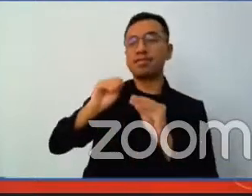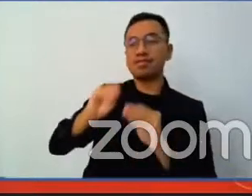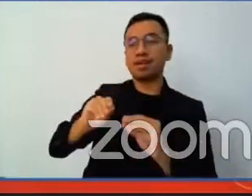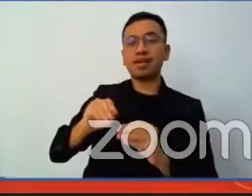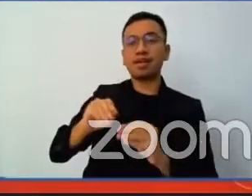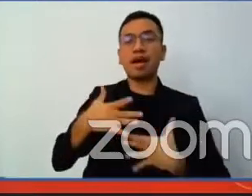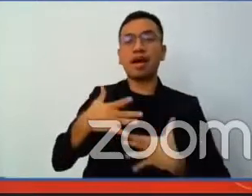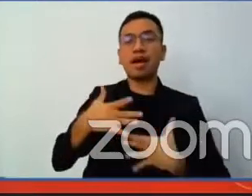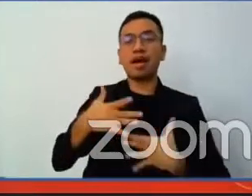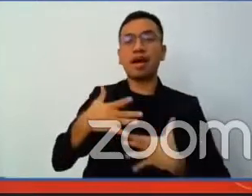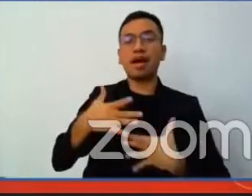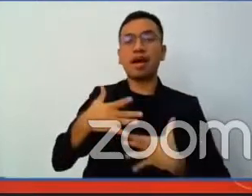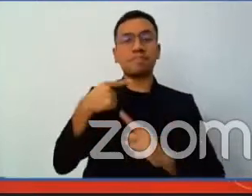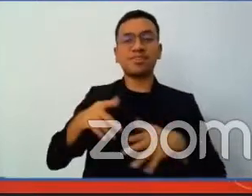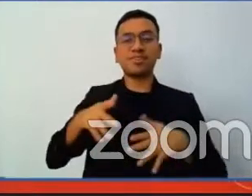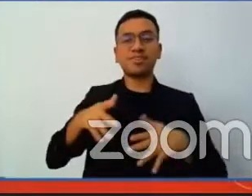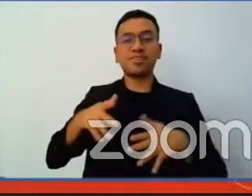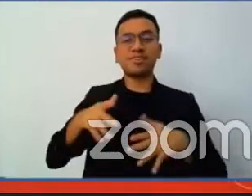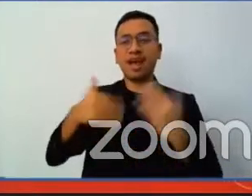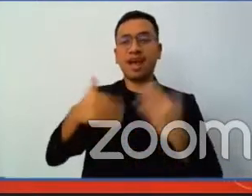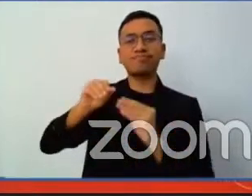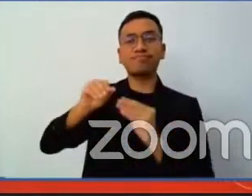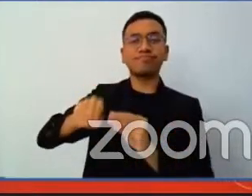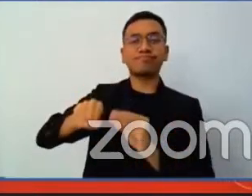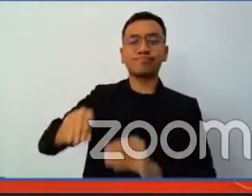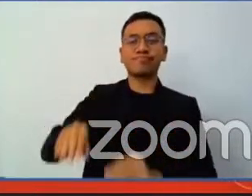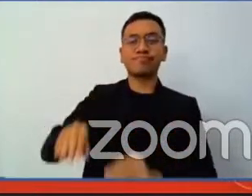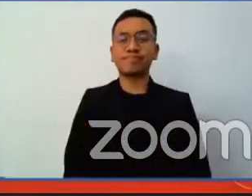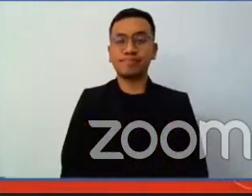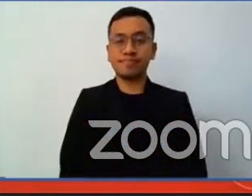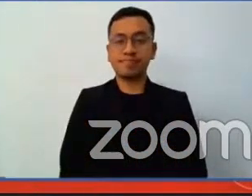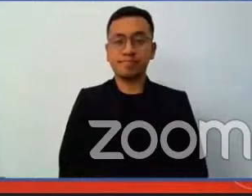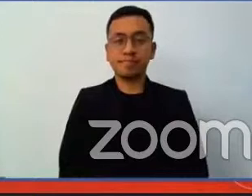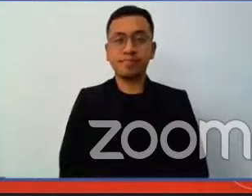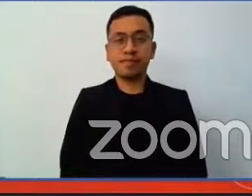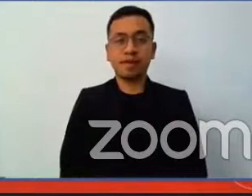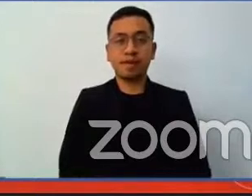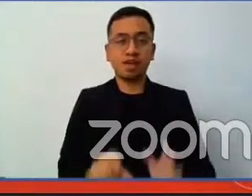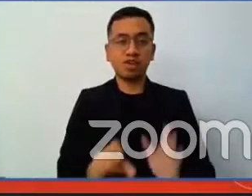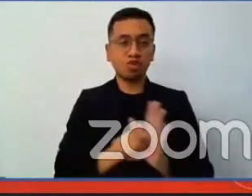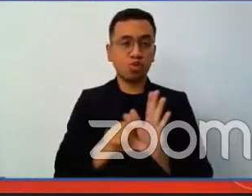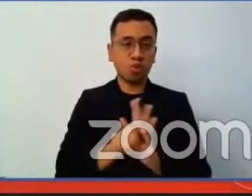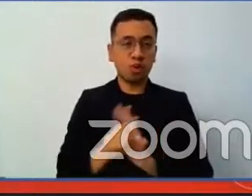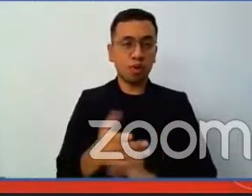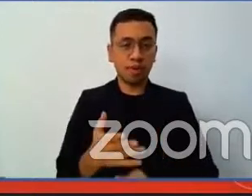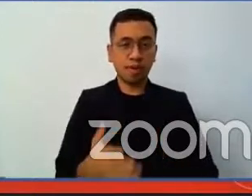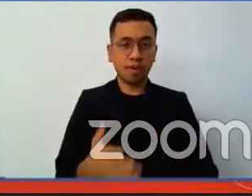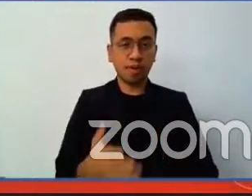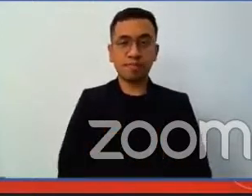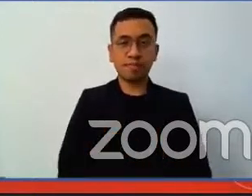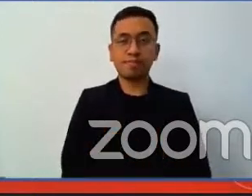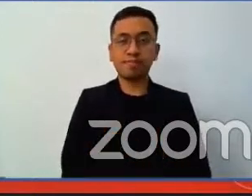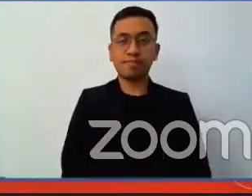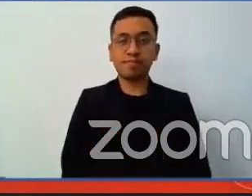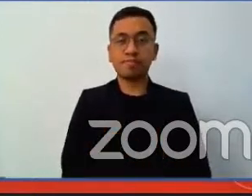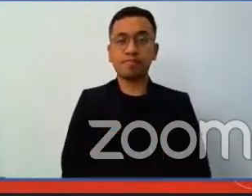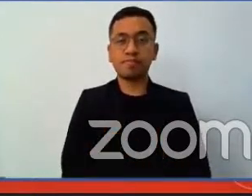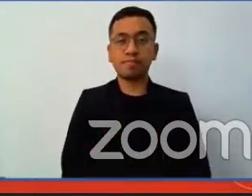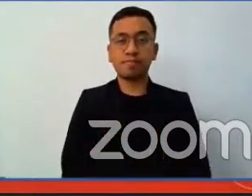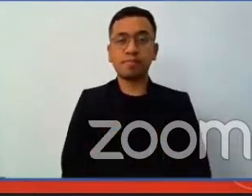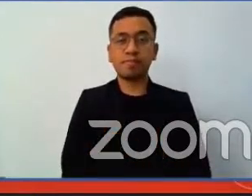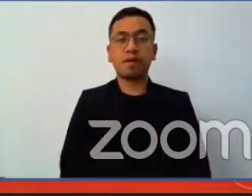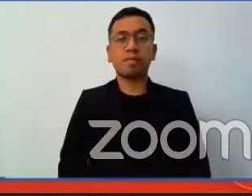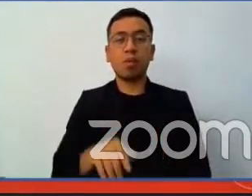dan menyenangkan untuk siswa. Nah, sebagai salah satu contoh, saya mohon izin untuk mengirim